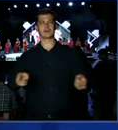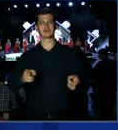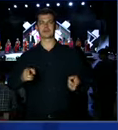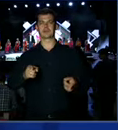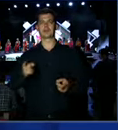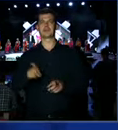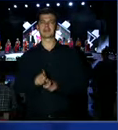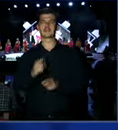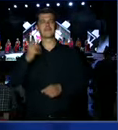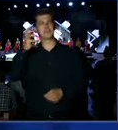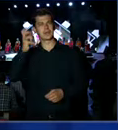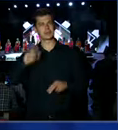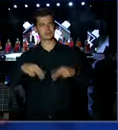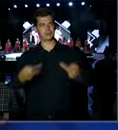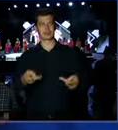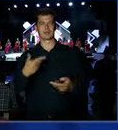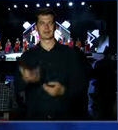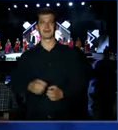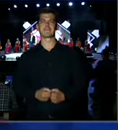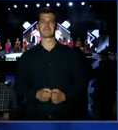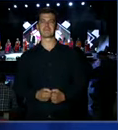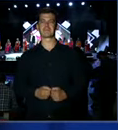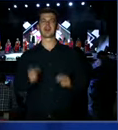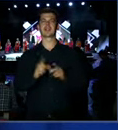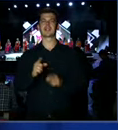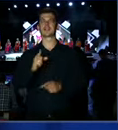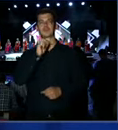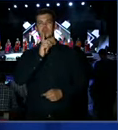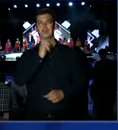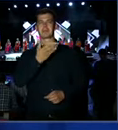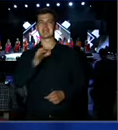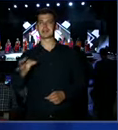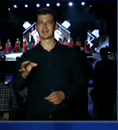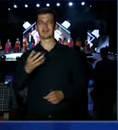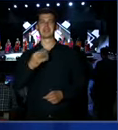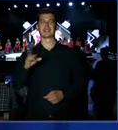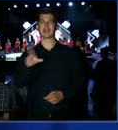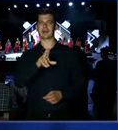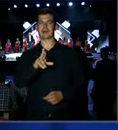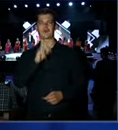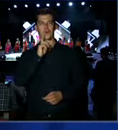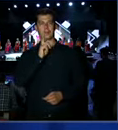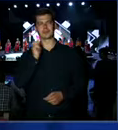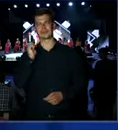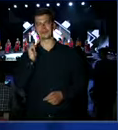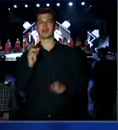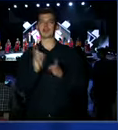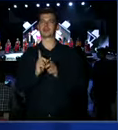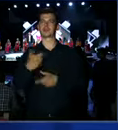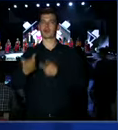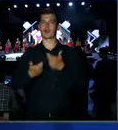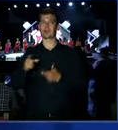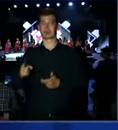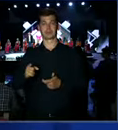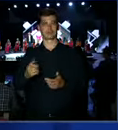się wiedzą takiego konkursu, misterom i miskom chodzącym, którzy sprawiają, iż